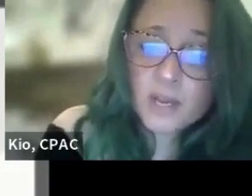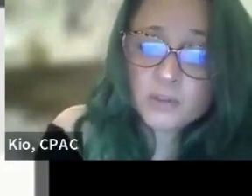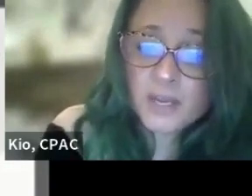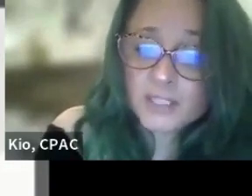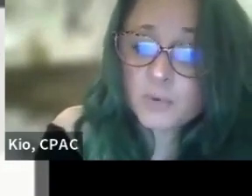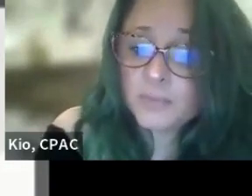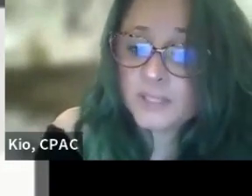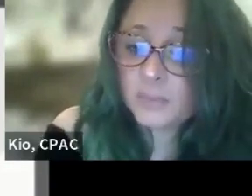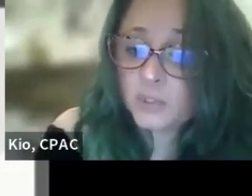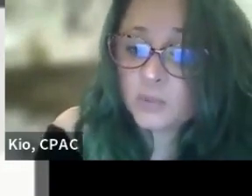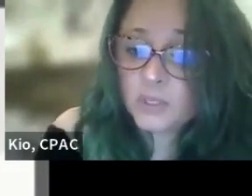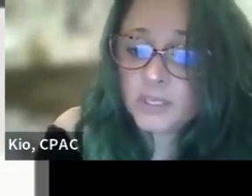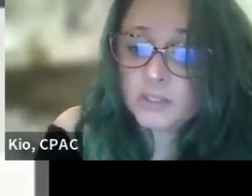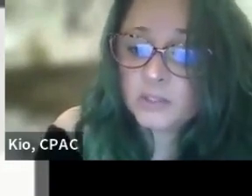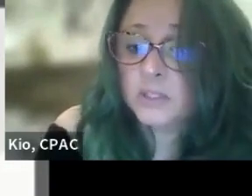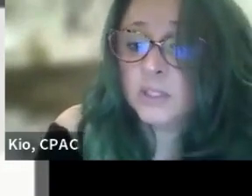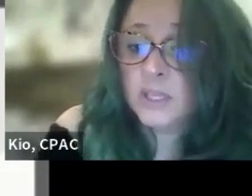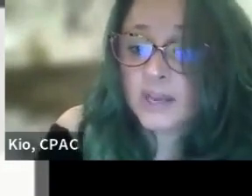然后我们想想，